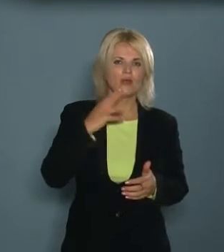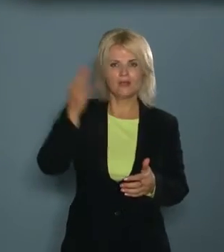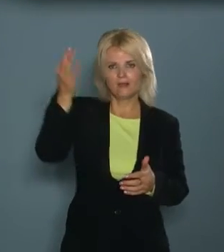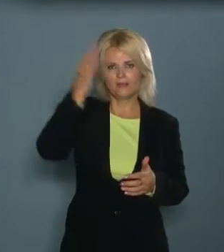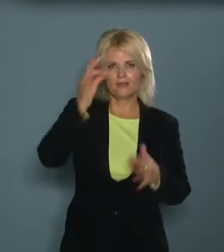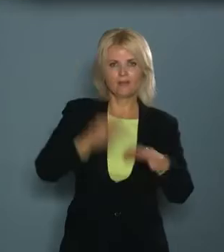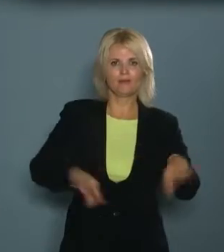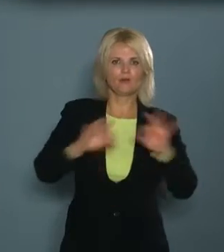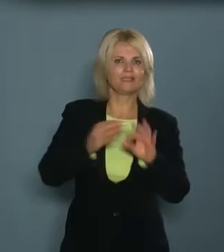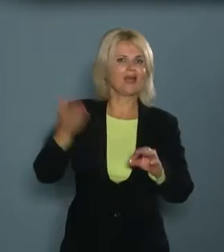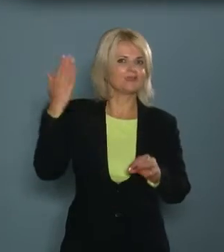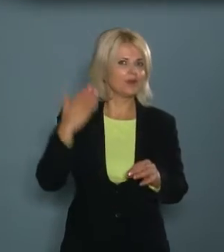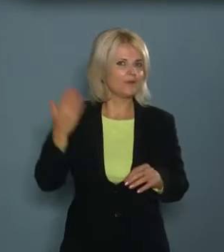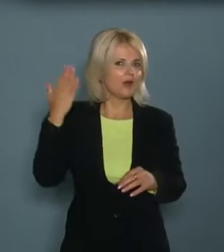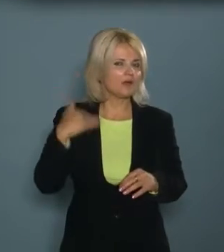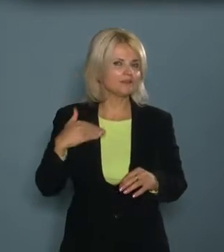Németország tavaly